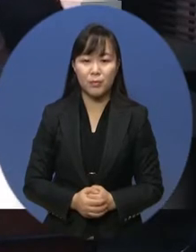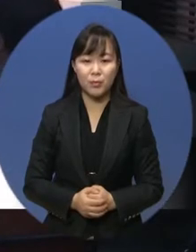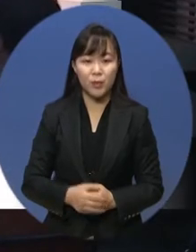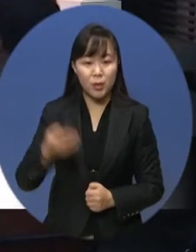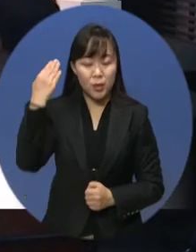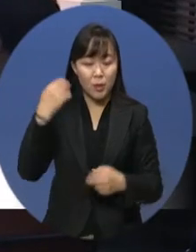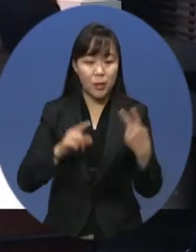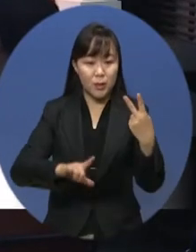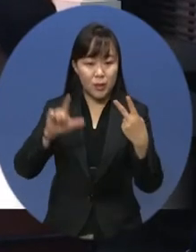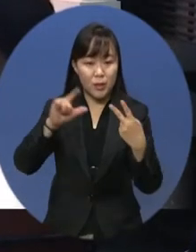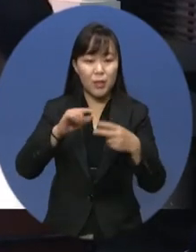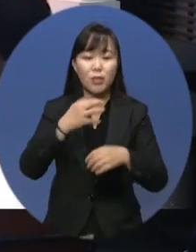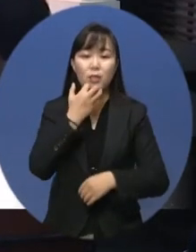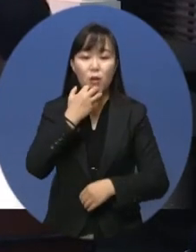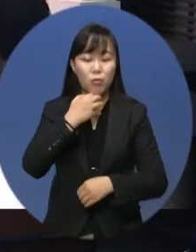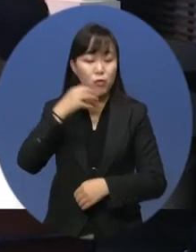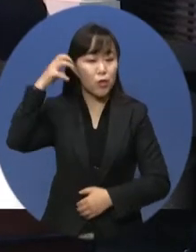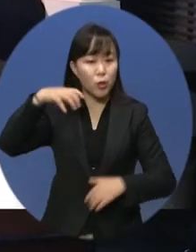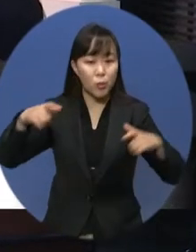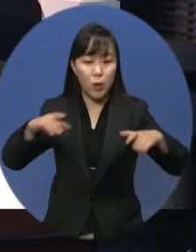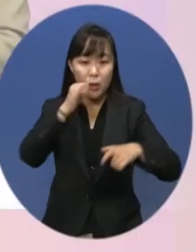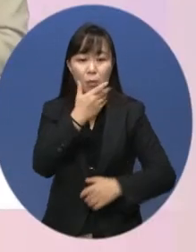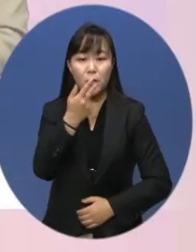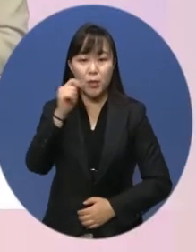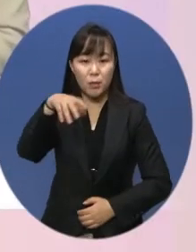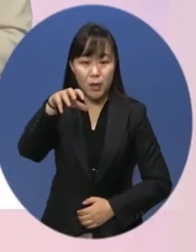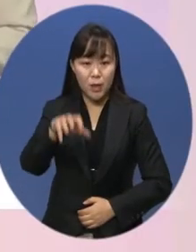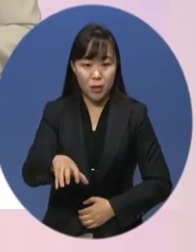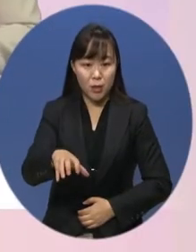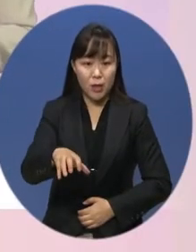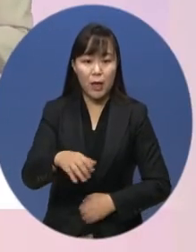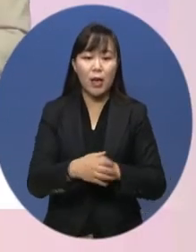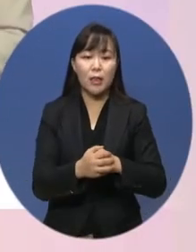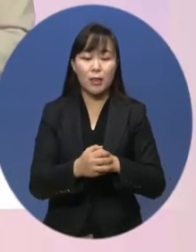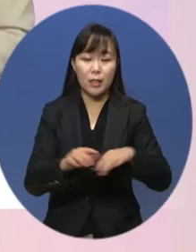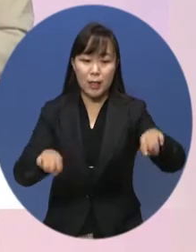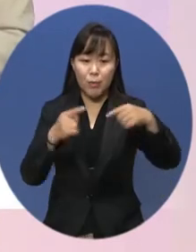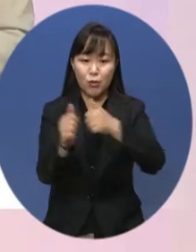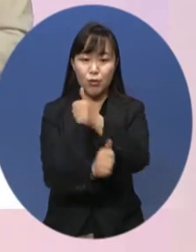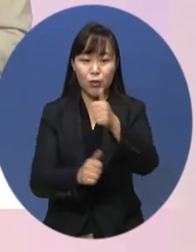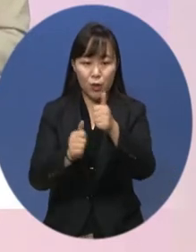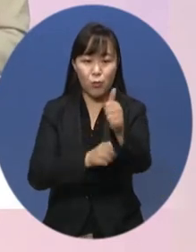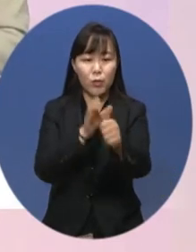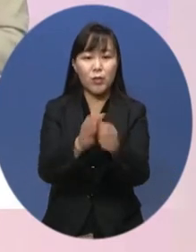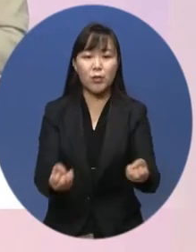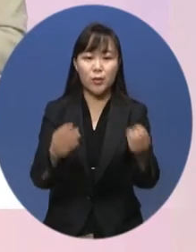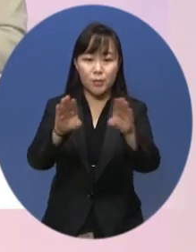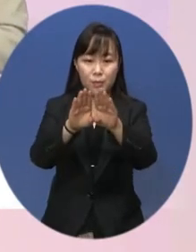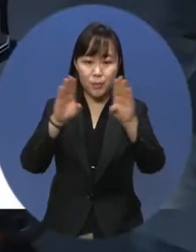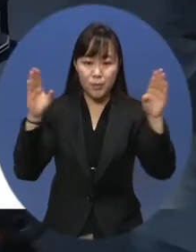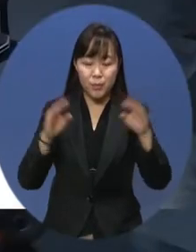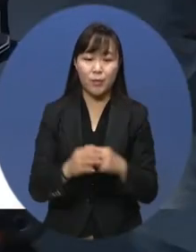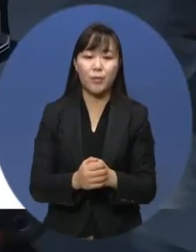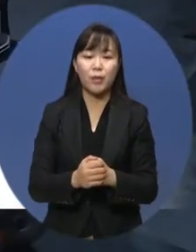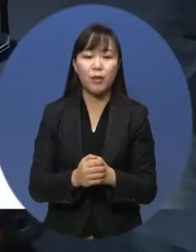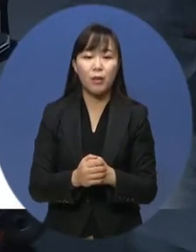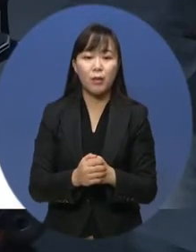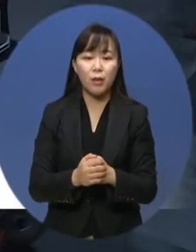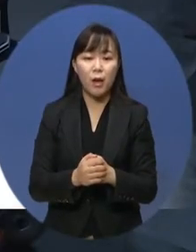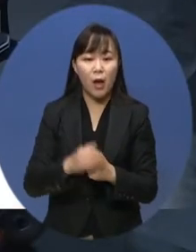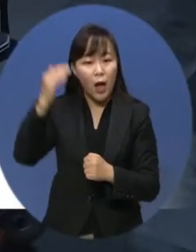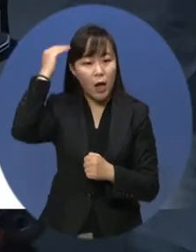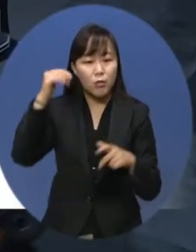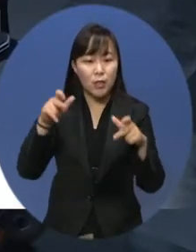지난 2일 서울 영등포구에 위치한 복지 TV에서 자문위원 위촉식이 진행됐습니다.